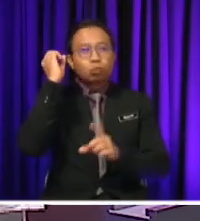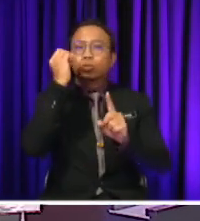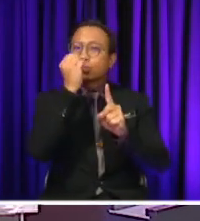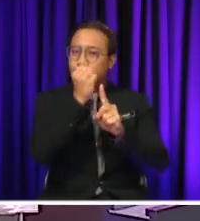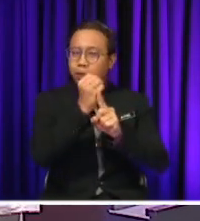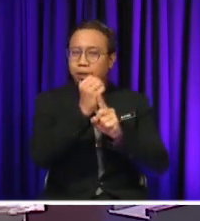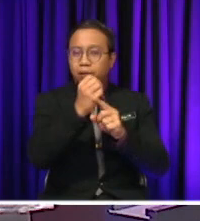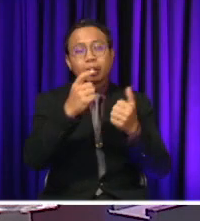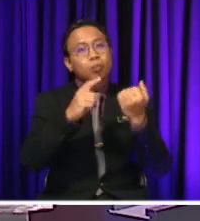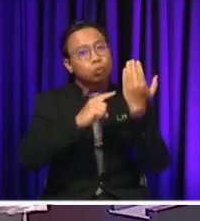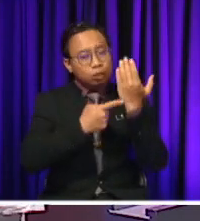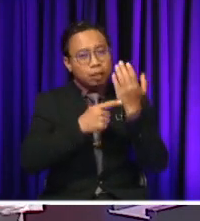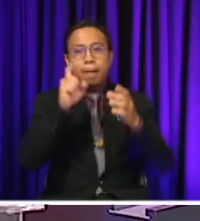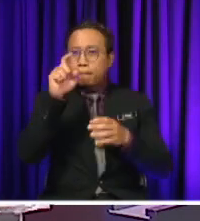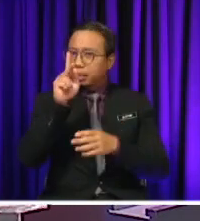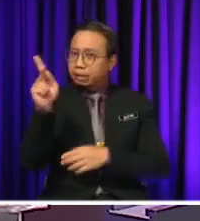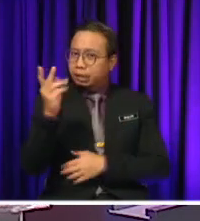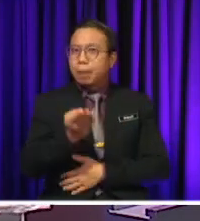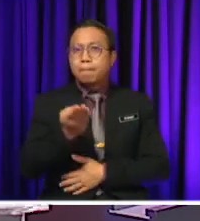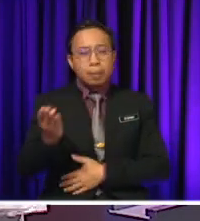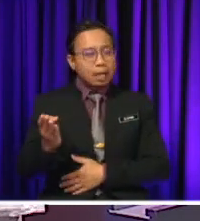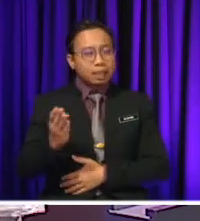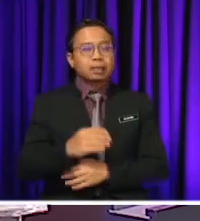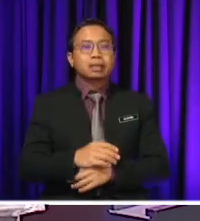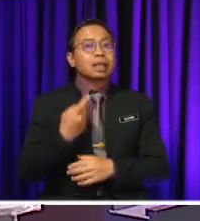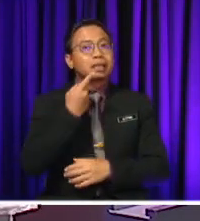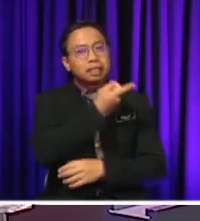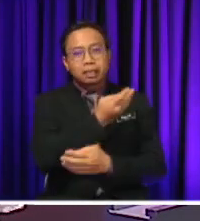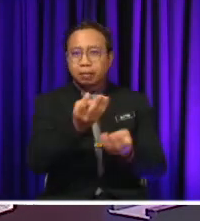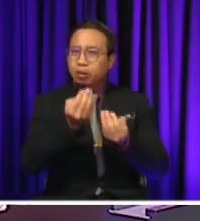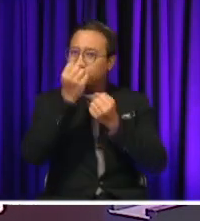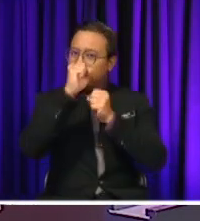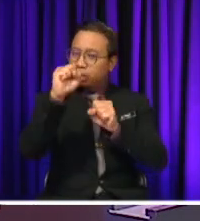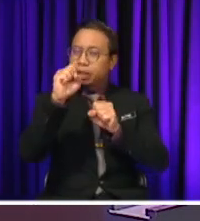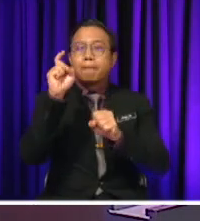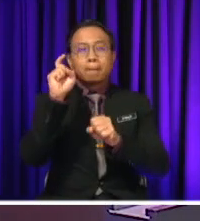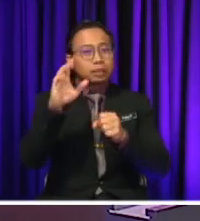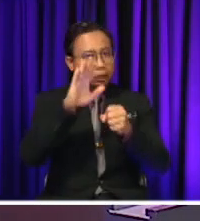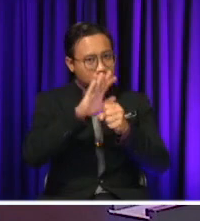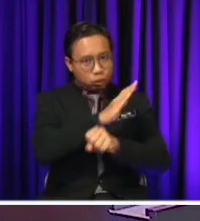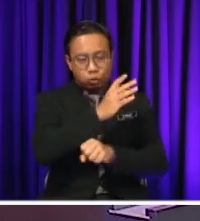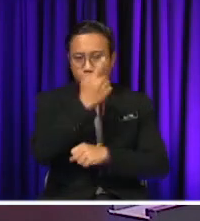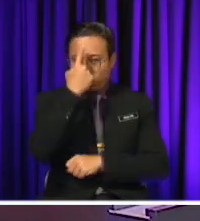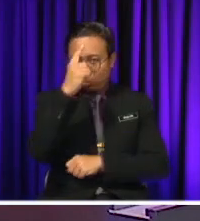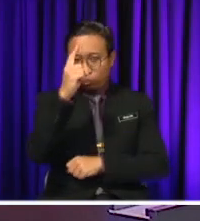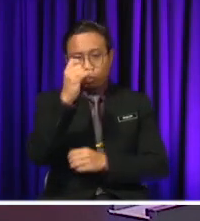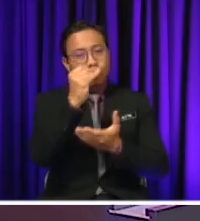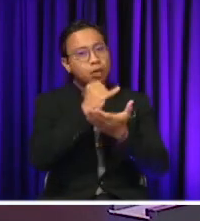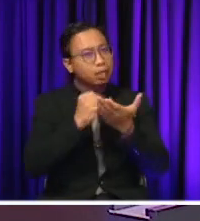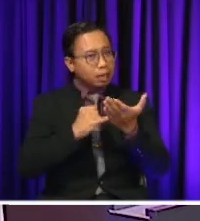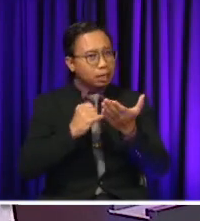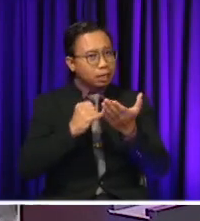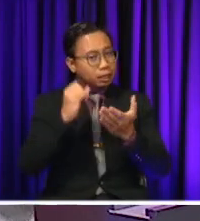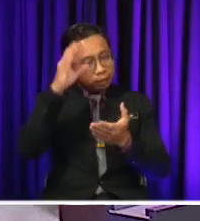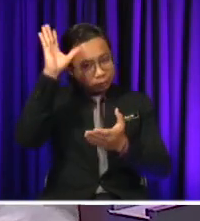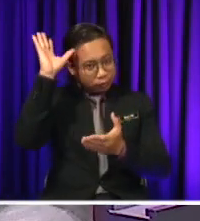kita mesti pastikan bahan yang kita nak sediakan tumis dicukup untuk lakaran Ivan Tuhan